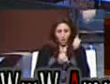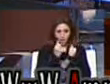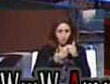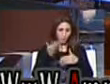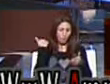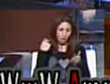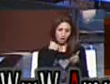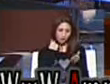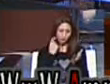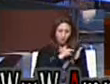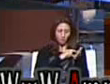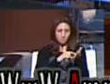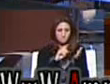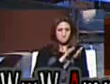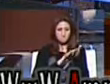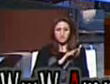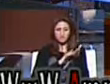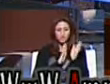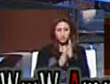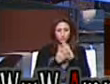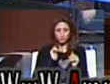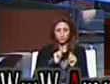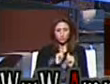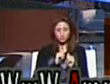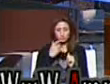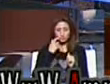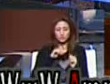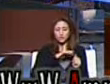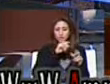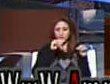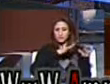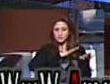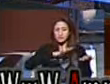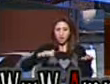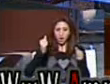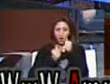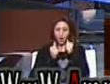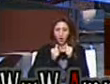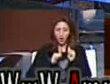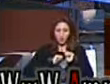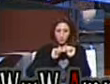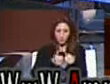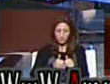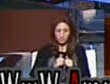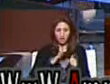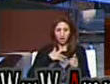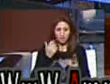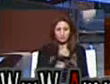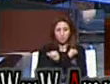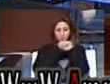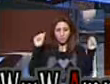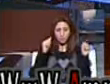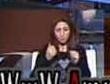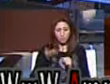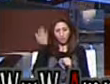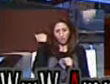السيارات ما تكون بتجوب في مناطق الصحراء او يعني مثيلتها مثل الذي كانت تستخدم في تفجيرات خط الغاز